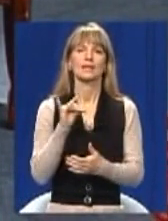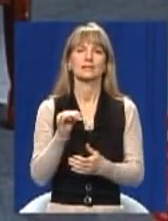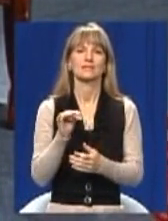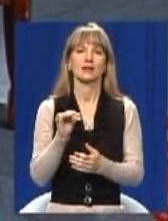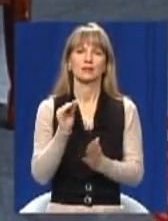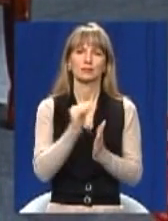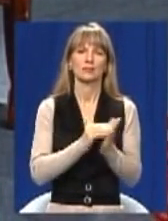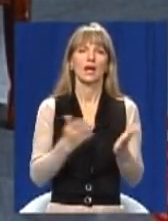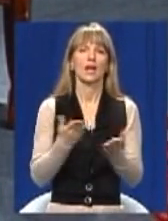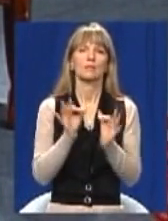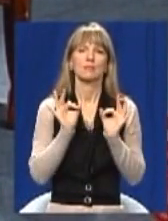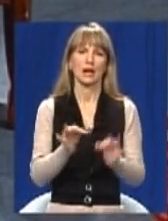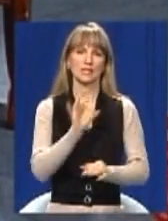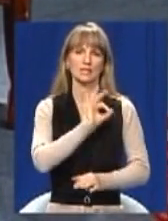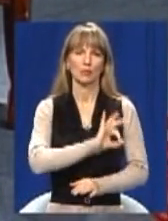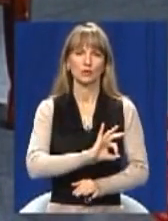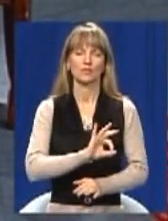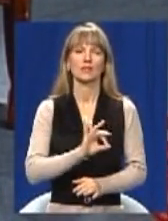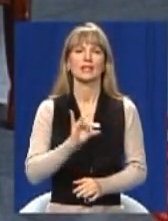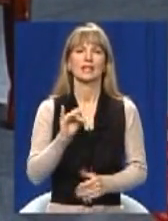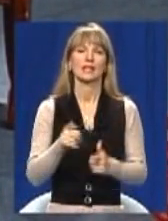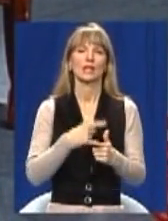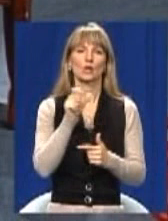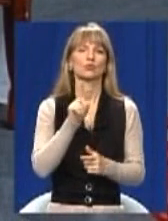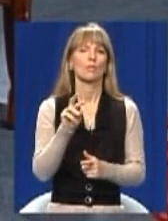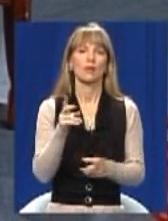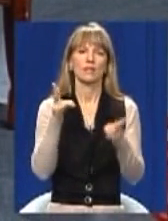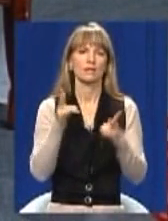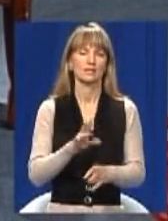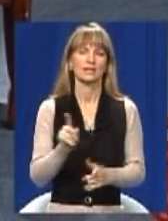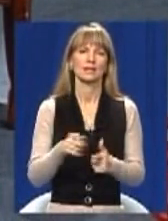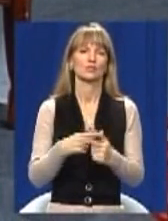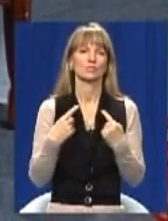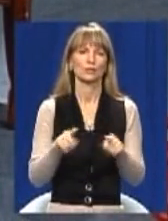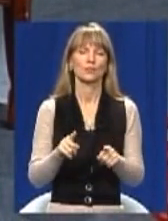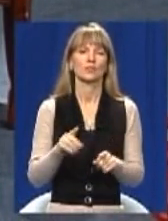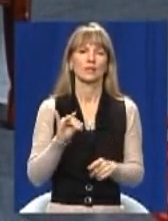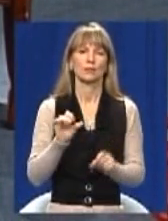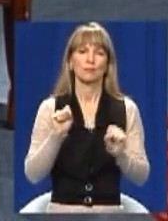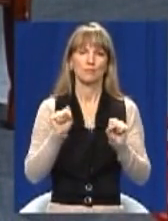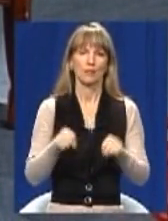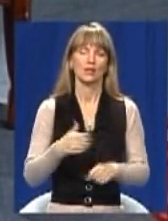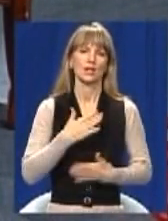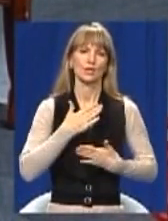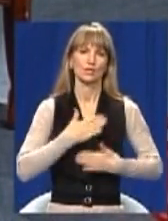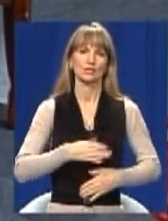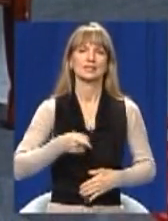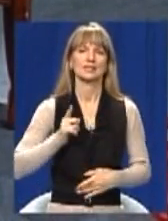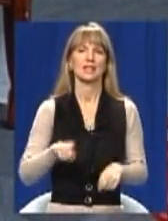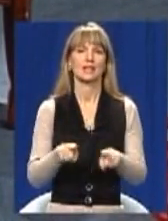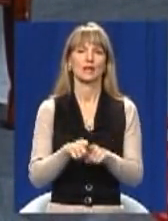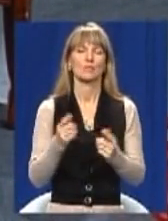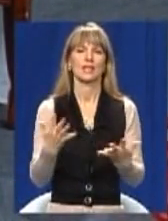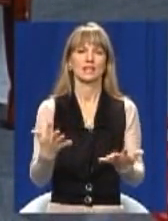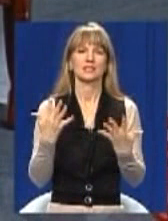його правильно там застосовувати, аби людина не травмувалася або ще і могла так намір насолодитися дійсно таким